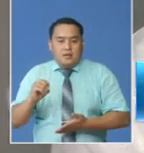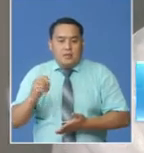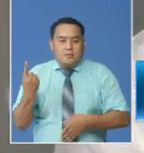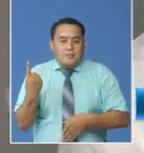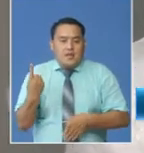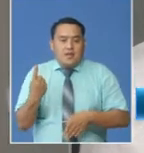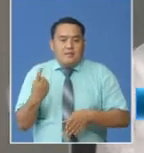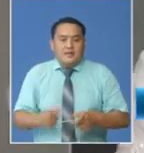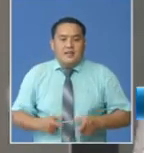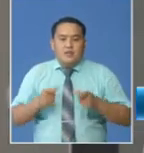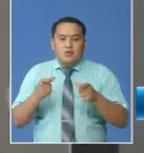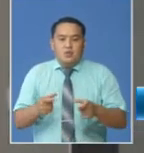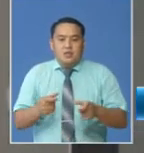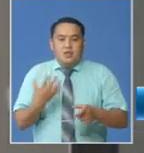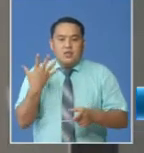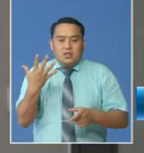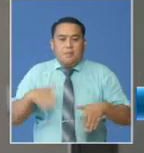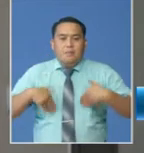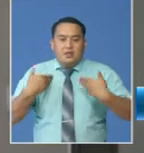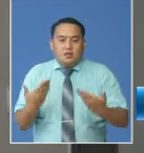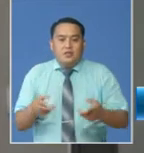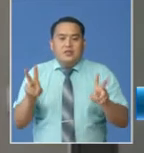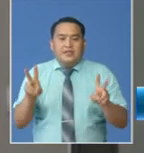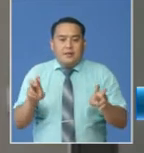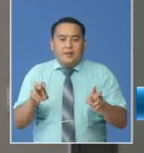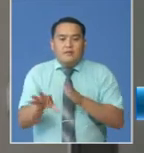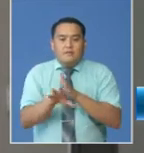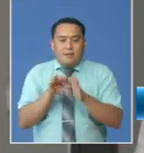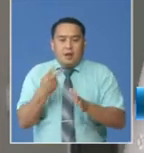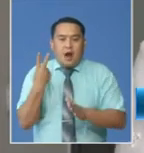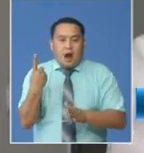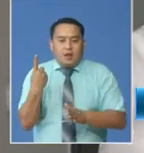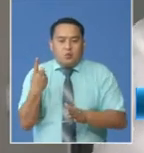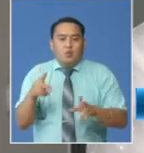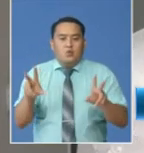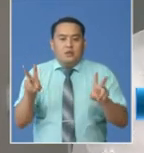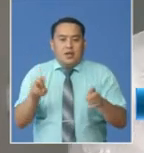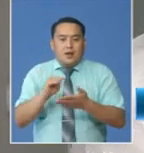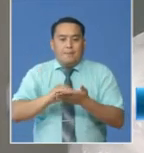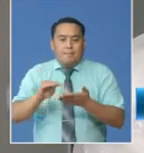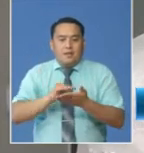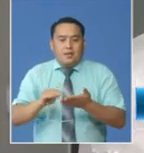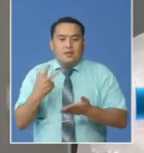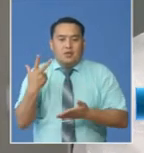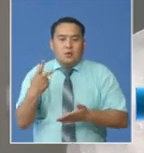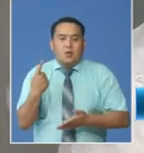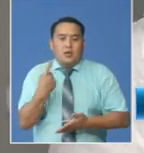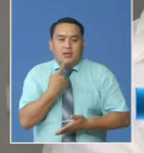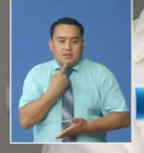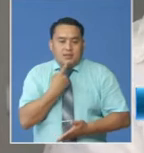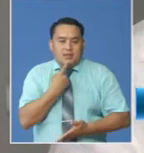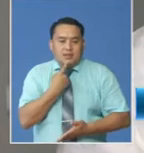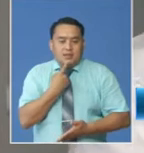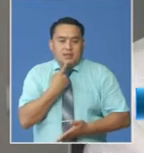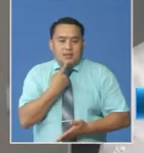первым туром. Из 5 предложенных тем участники выбирают 1 тему и пишут эссе на 3 языках.